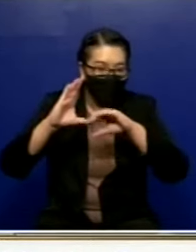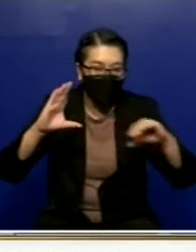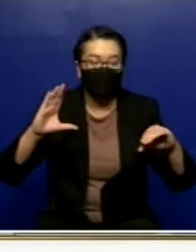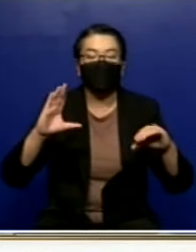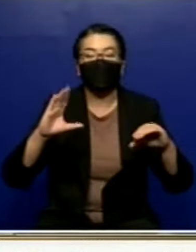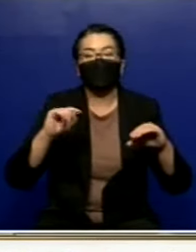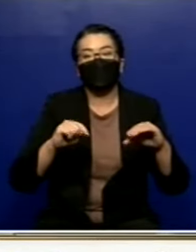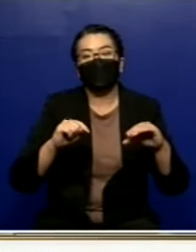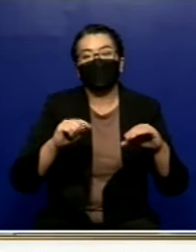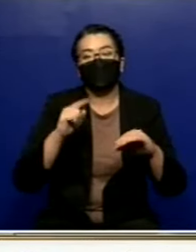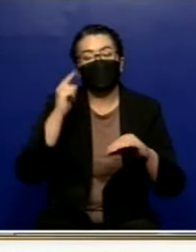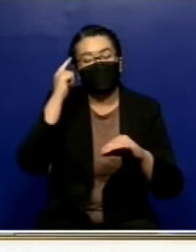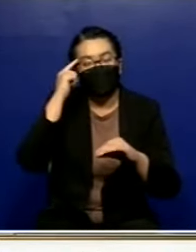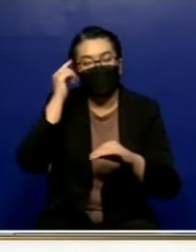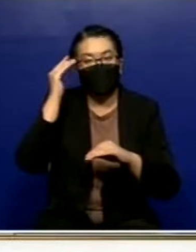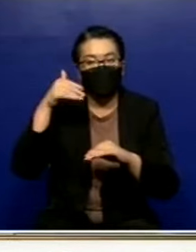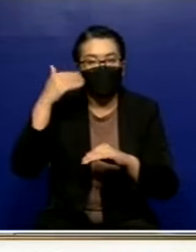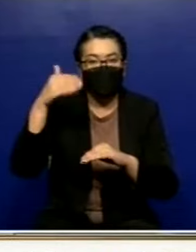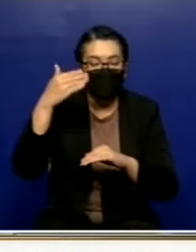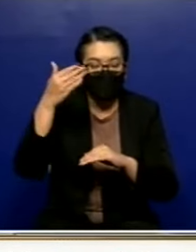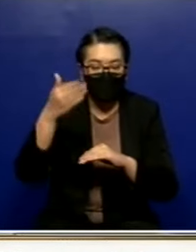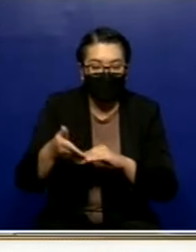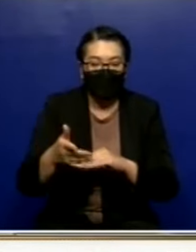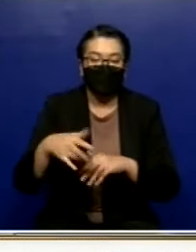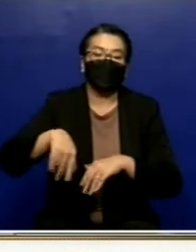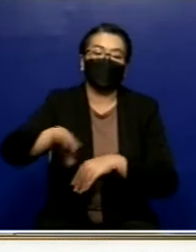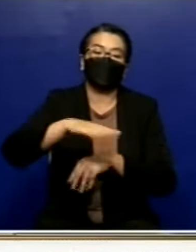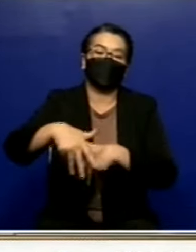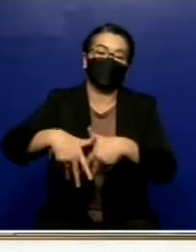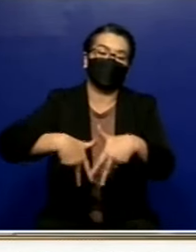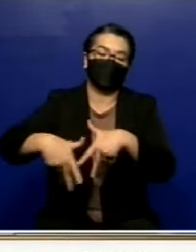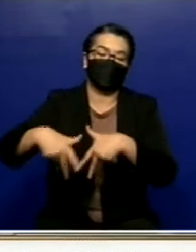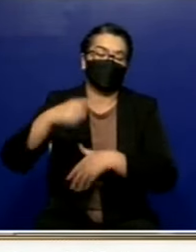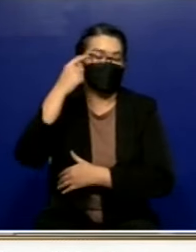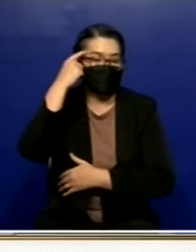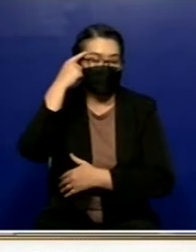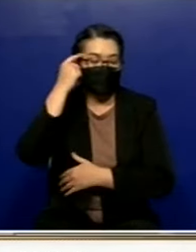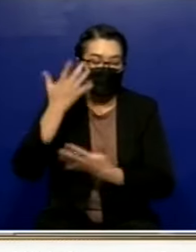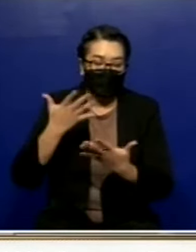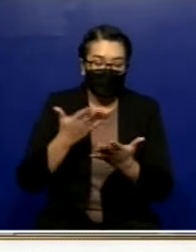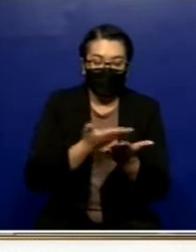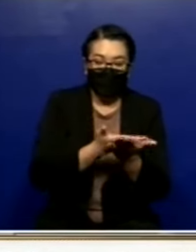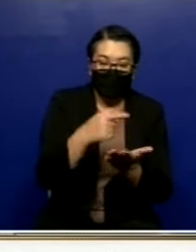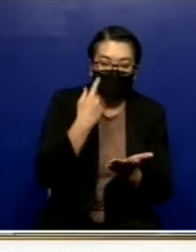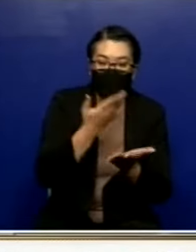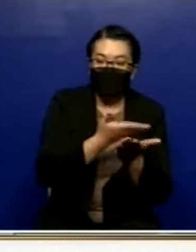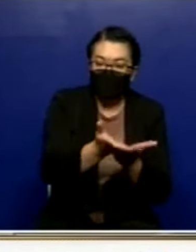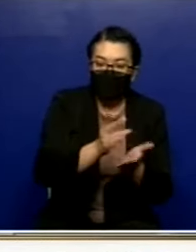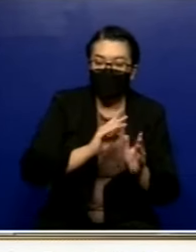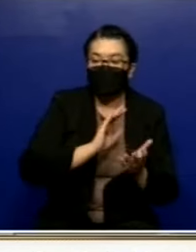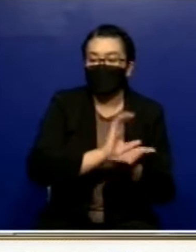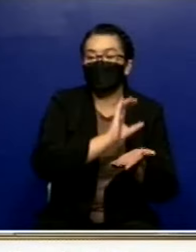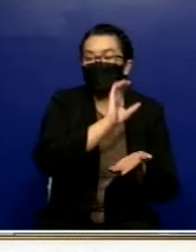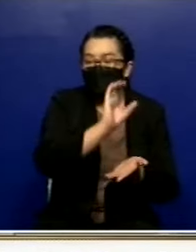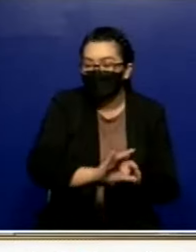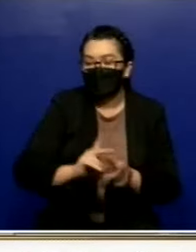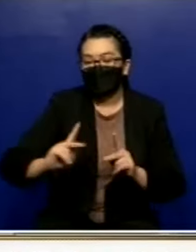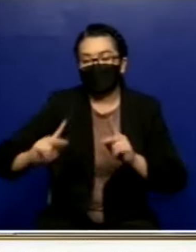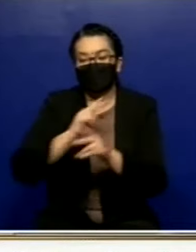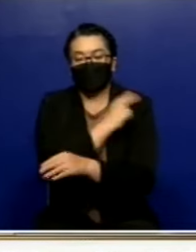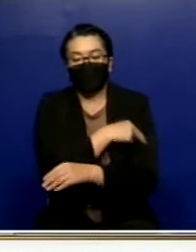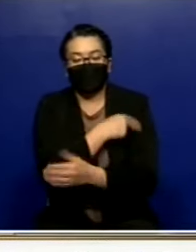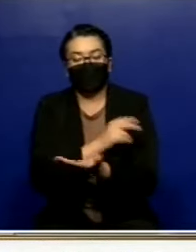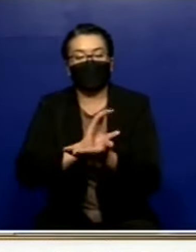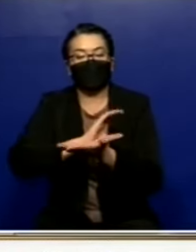โอกาสทางหนานั้นก็จะเป็ทางเลือกของประชาชน ส่นการจะซือไปก็ซื้อกระซวงสาธษุกก็ซื้อ